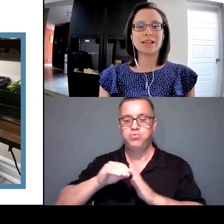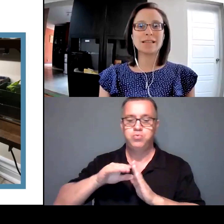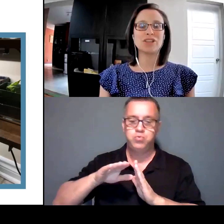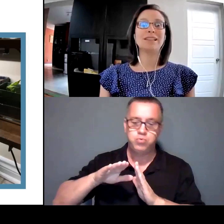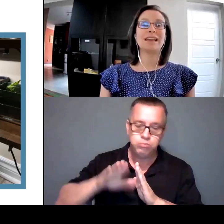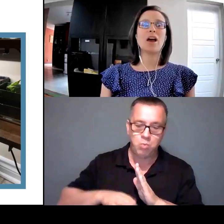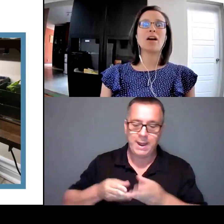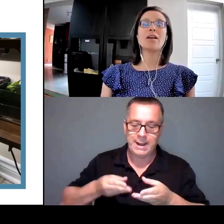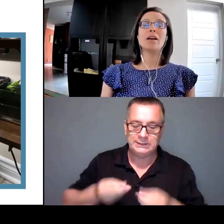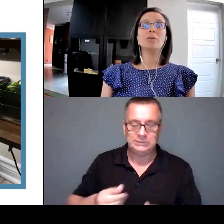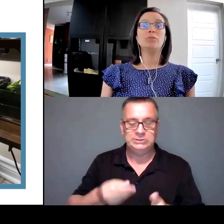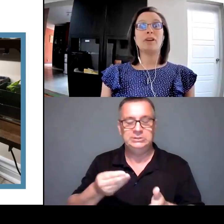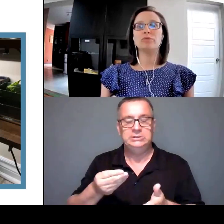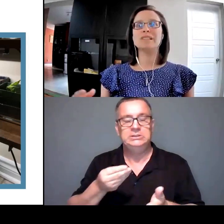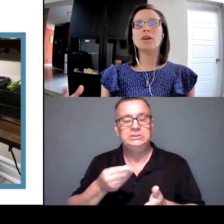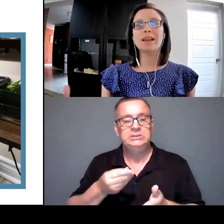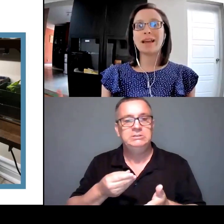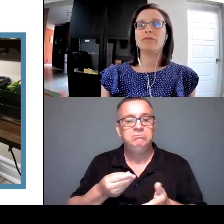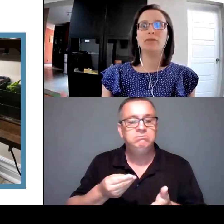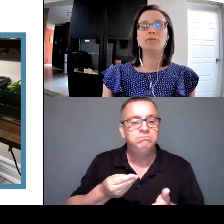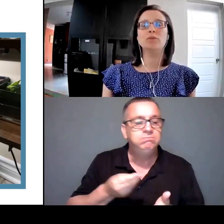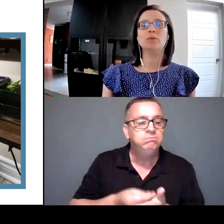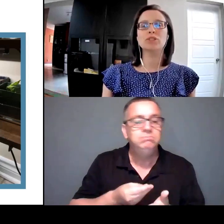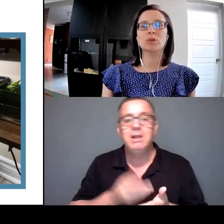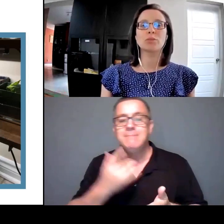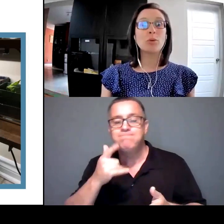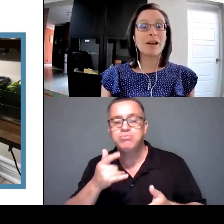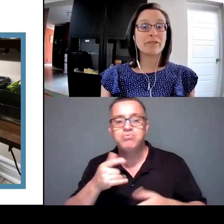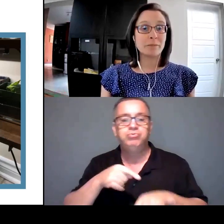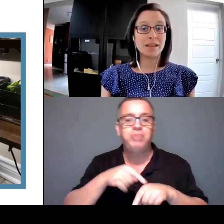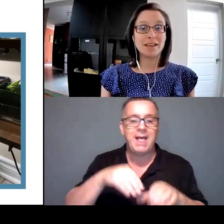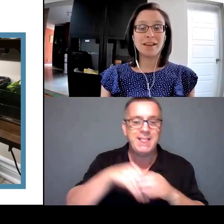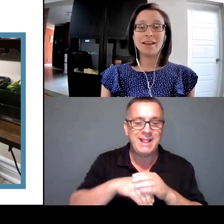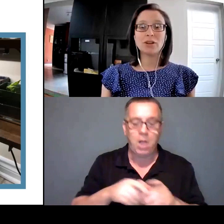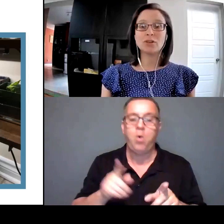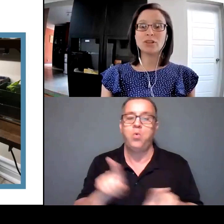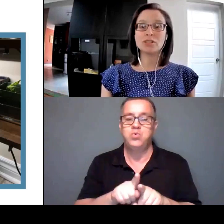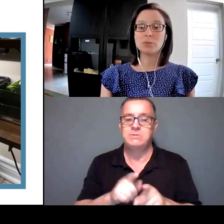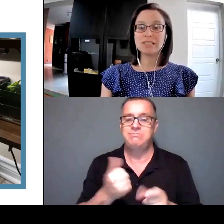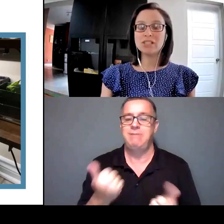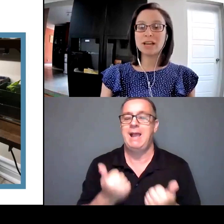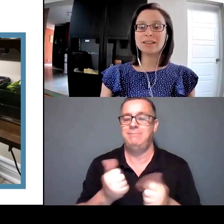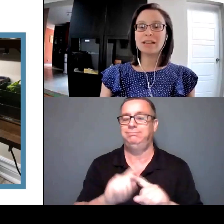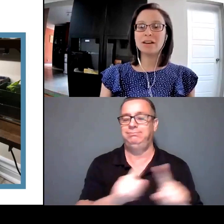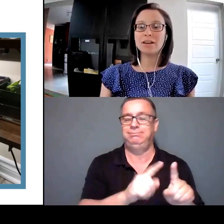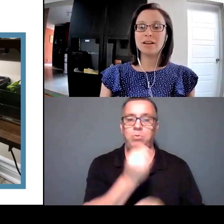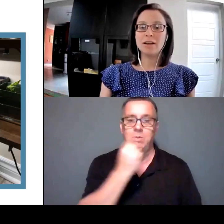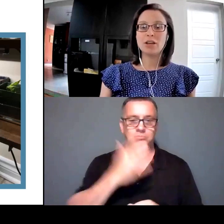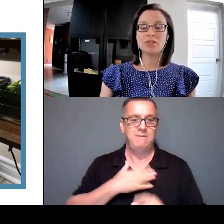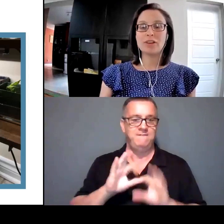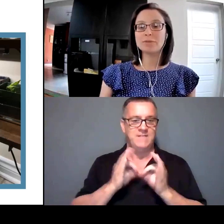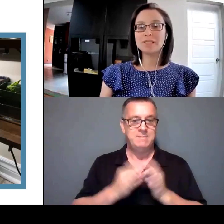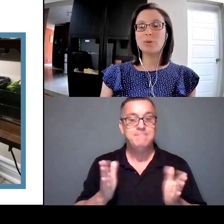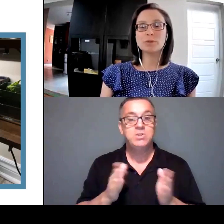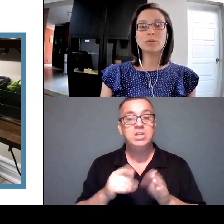du jardinage intérieur, puis faire pousser un grand volume de nourriture pour ma famille. Donc, ce petit jardin-là, je